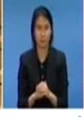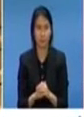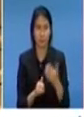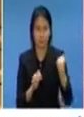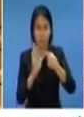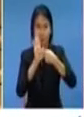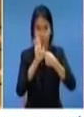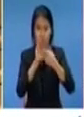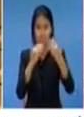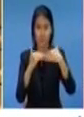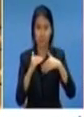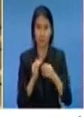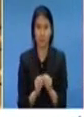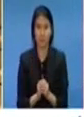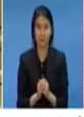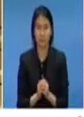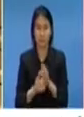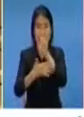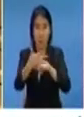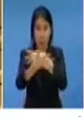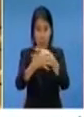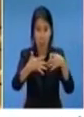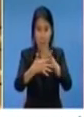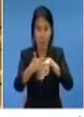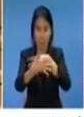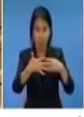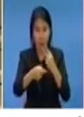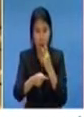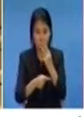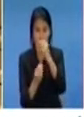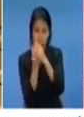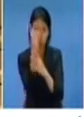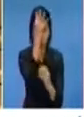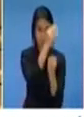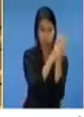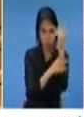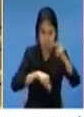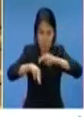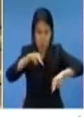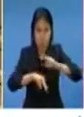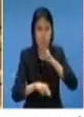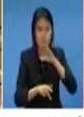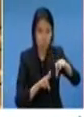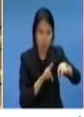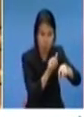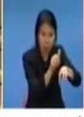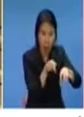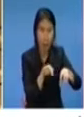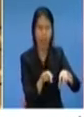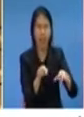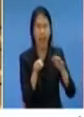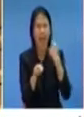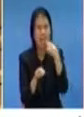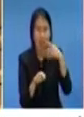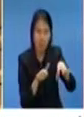งก็คือแผนการปฏิรูปการปลูกและดูแลต้นไม้ในเมืองของท่านสิริชัยไม้งามผมจำ